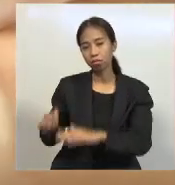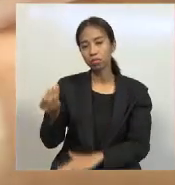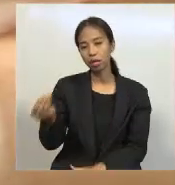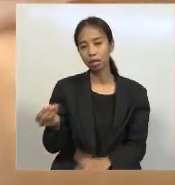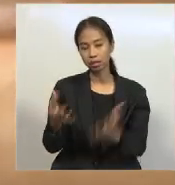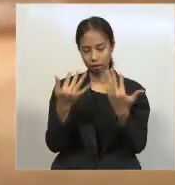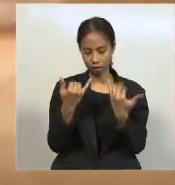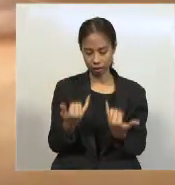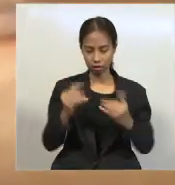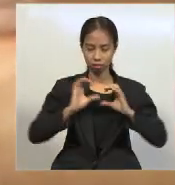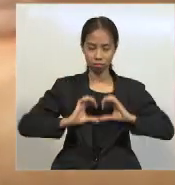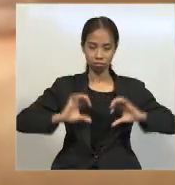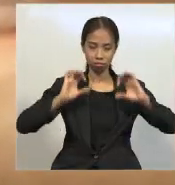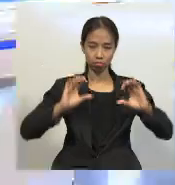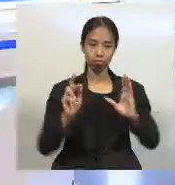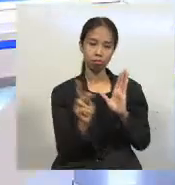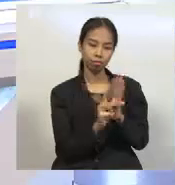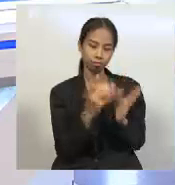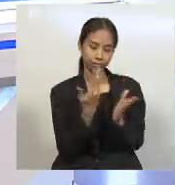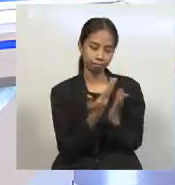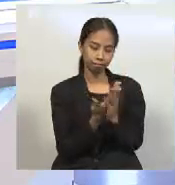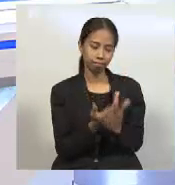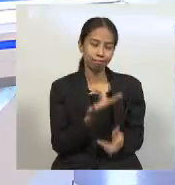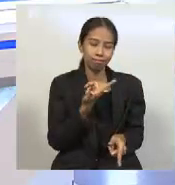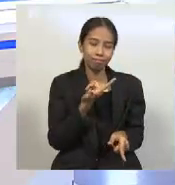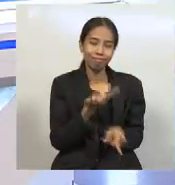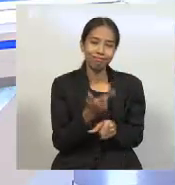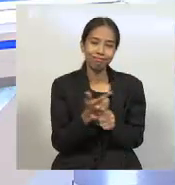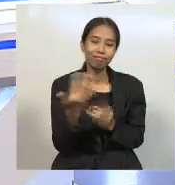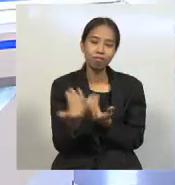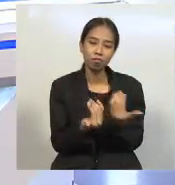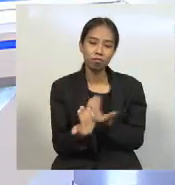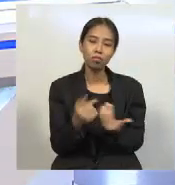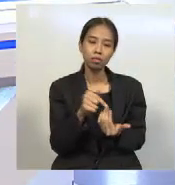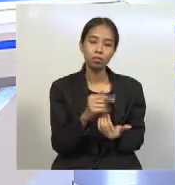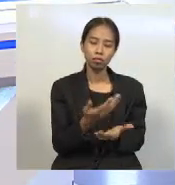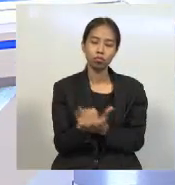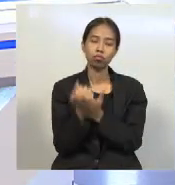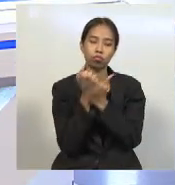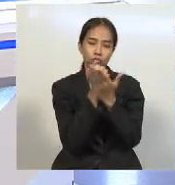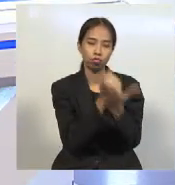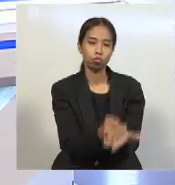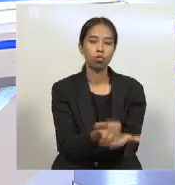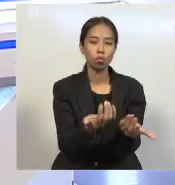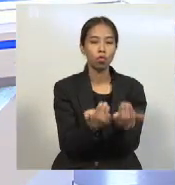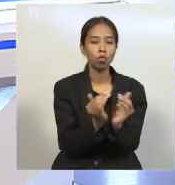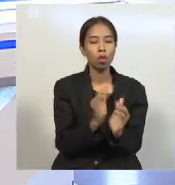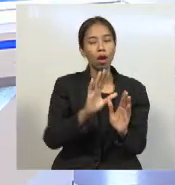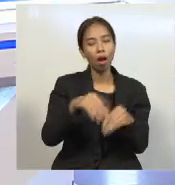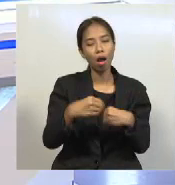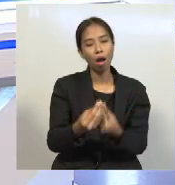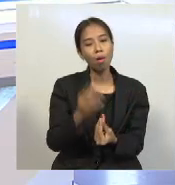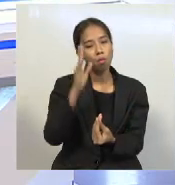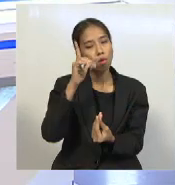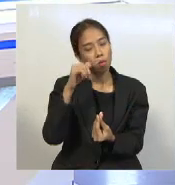ลก็พยายามปรับปรุงเกณฑ์ให้เงินอุดหนุนเด็กแรกเกิดนะคะเพื่อที่จะช่วยบรรเทาภาระค่าใช้จ่ายของคุณพ่อคุณ